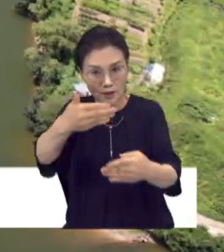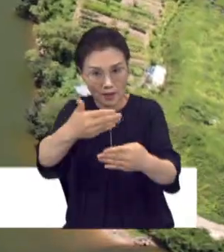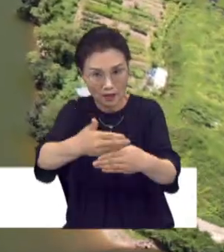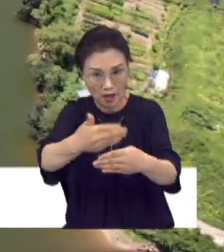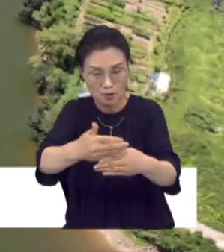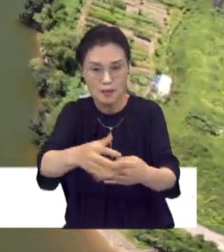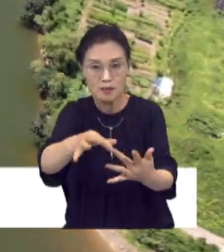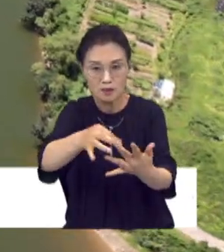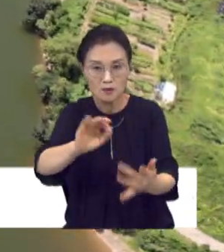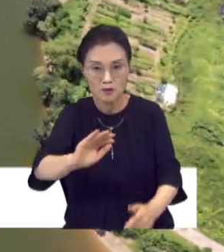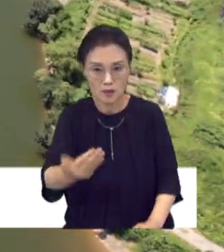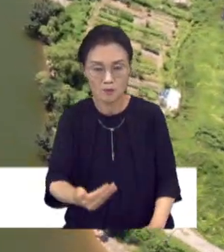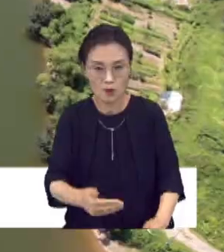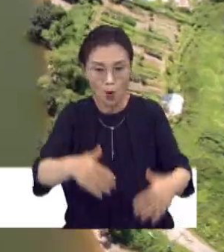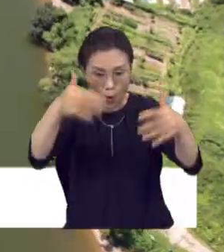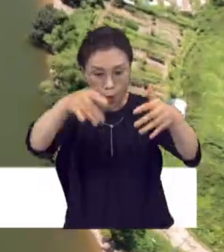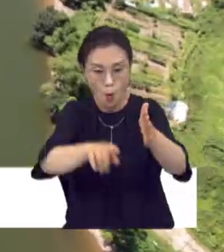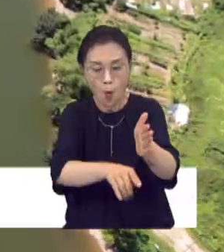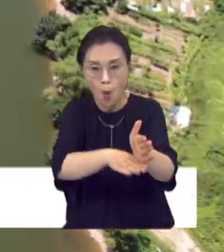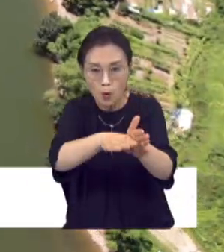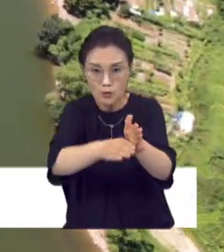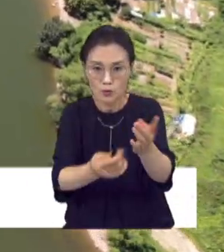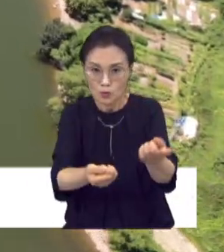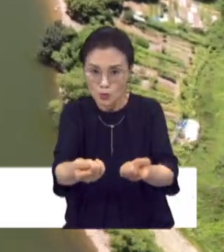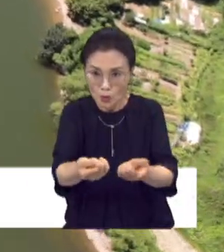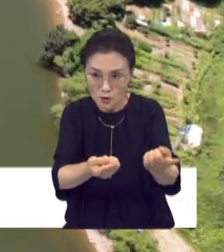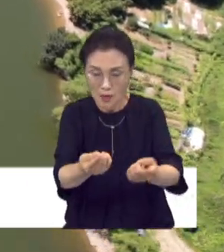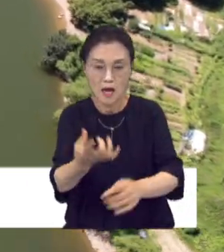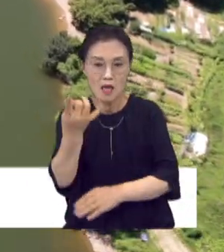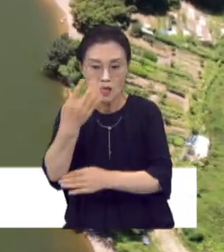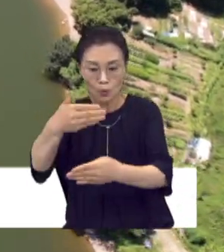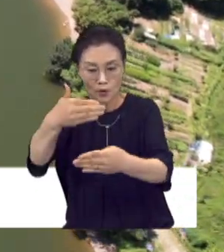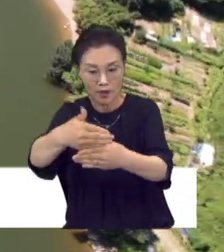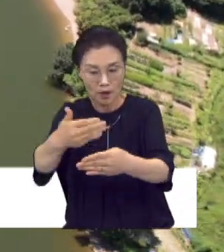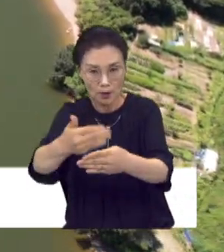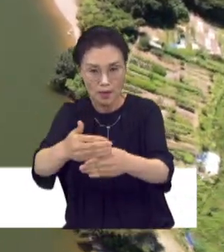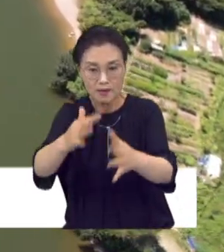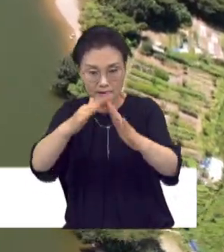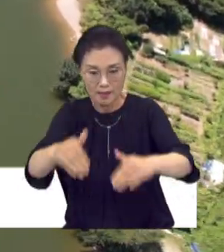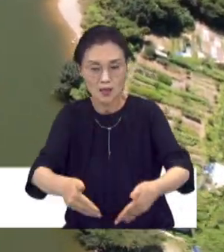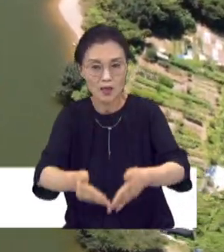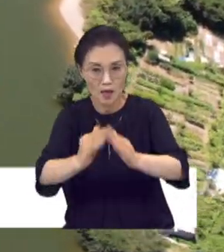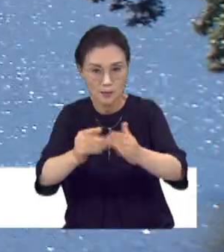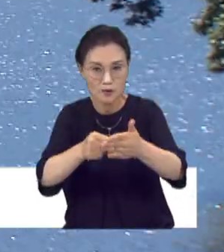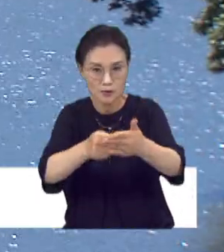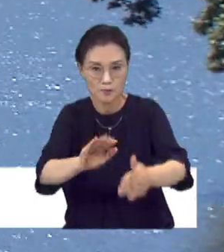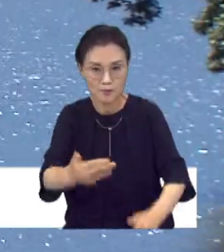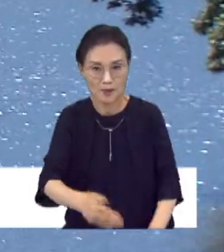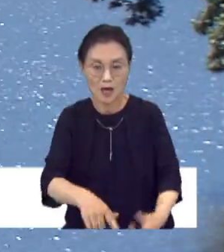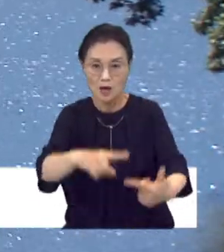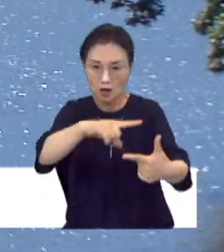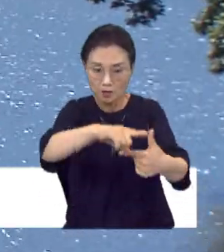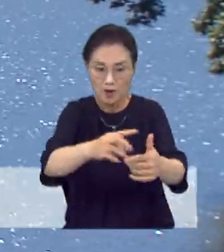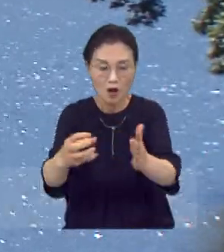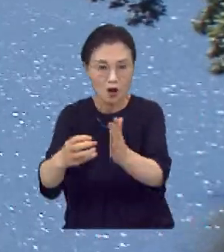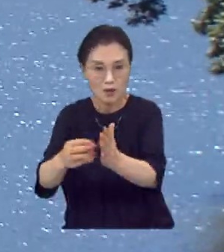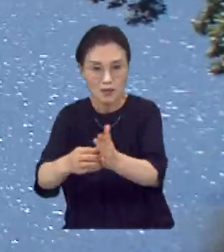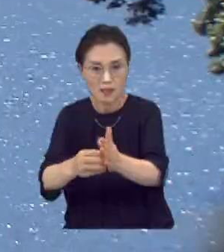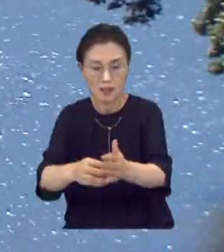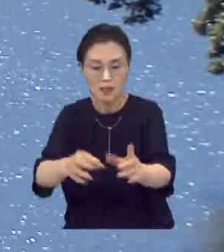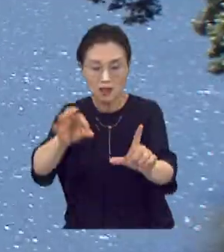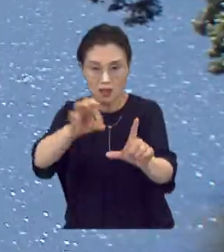선정되면서 홍수 조절을 위한 기존 댐의 재개발 사업이 추진됩니다. 경남도와 거제시